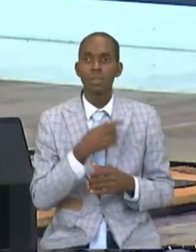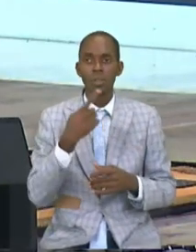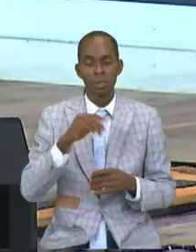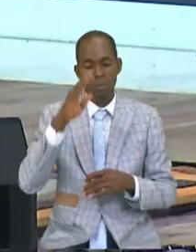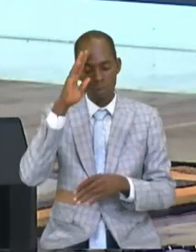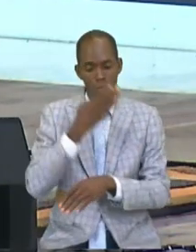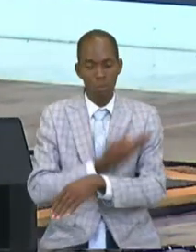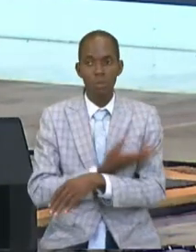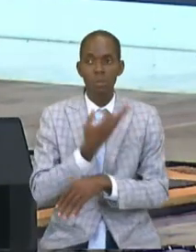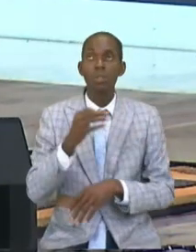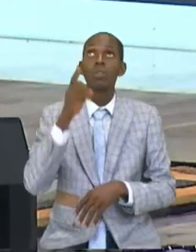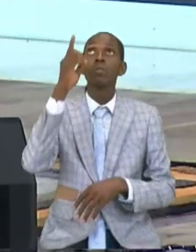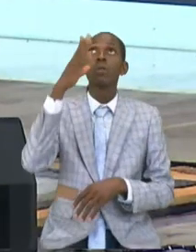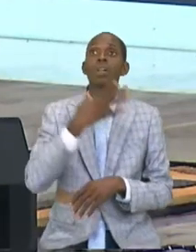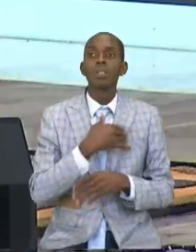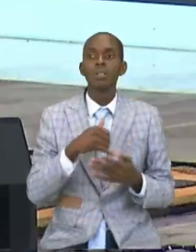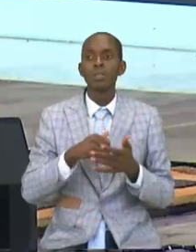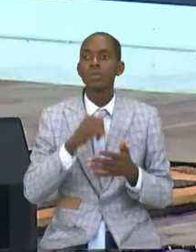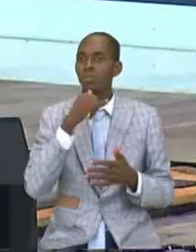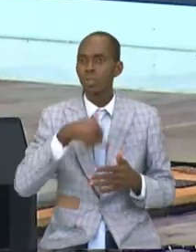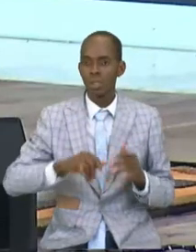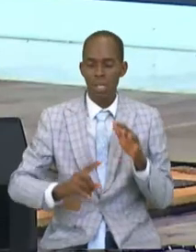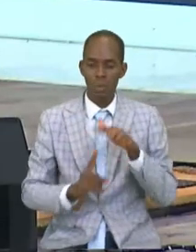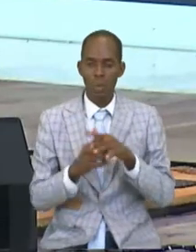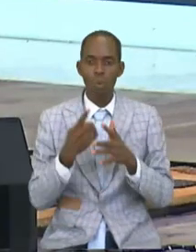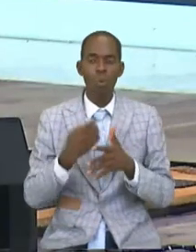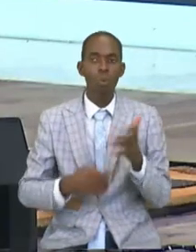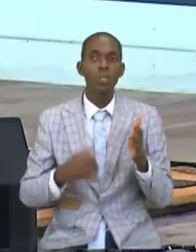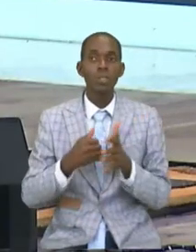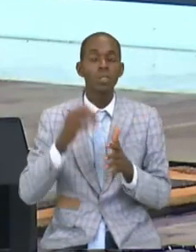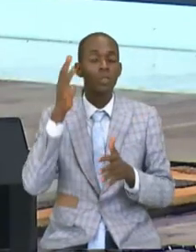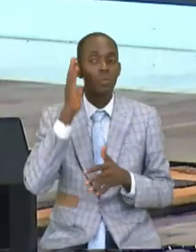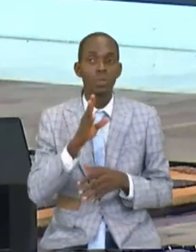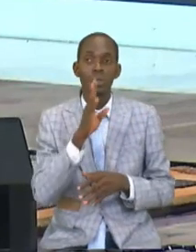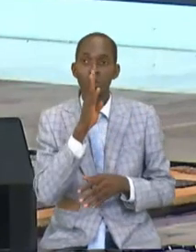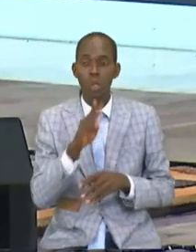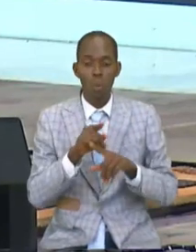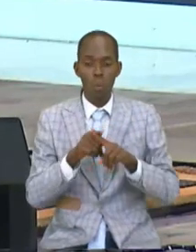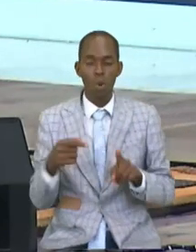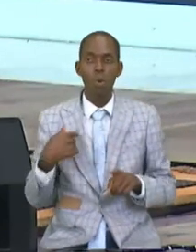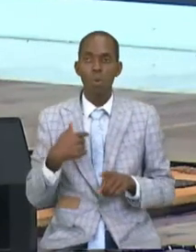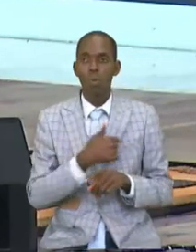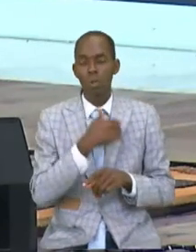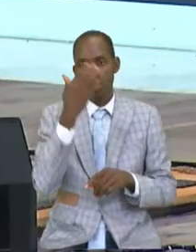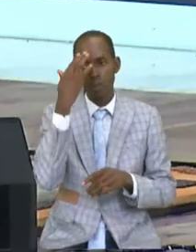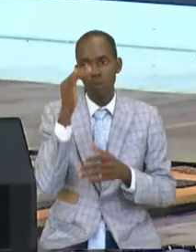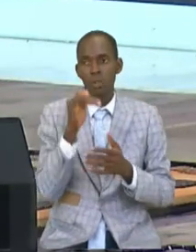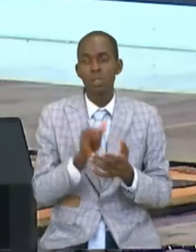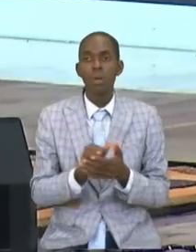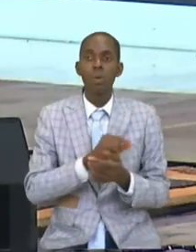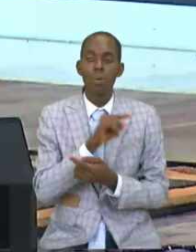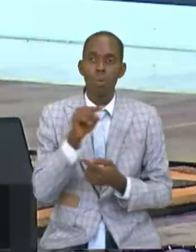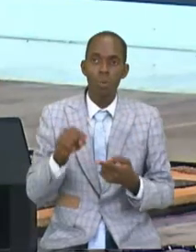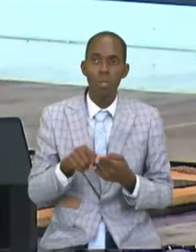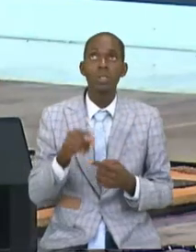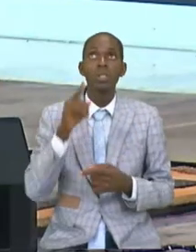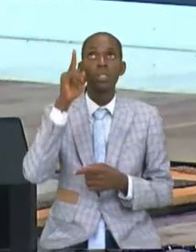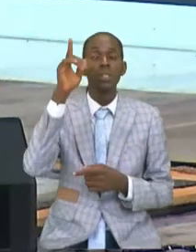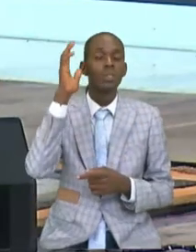Et ce que nous serons n'a pas encore été manifesté. Mais nous savons que